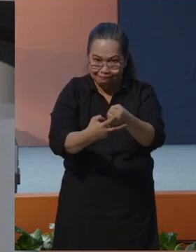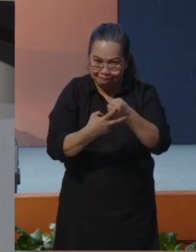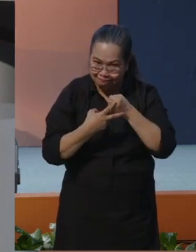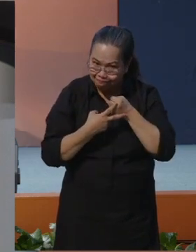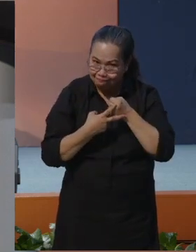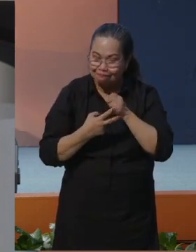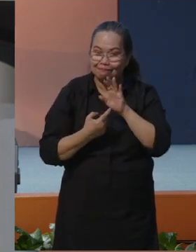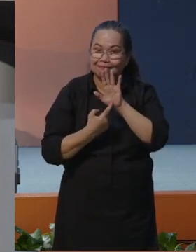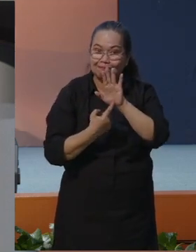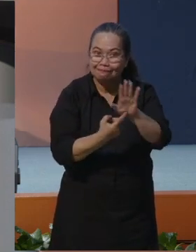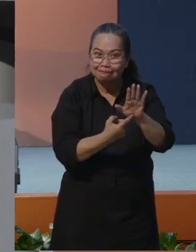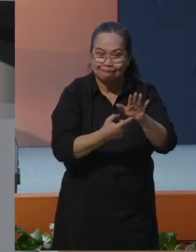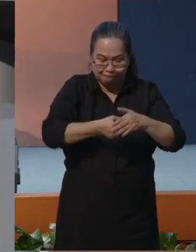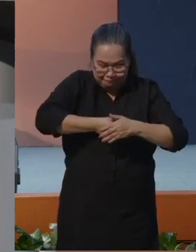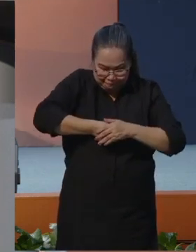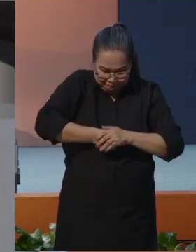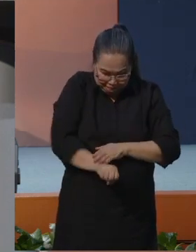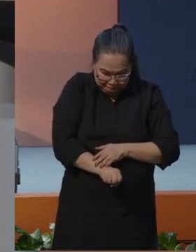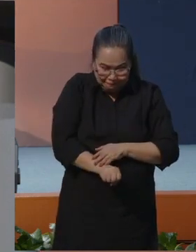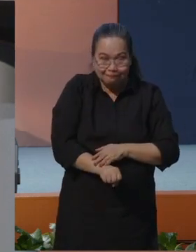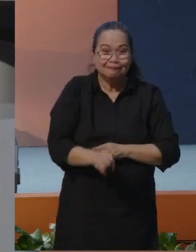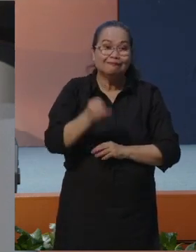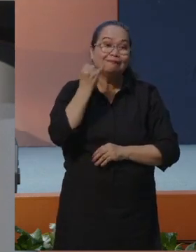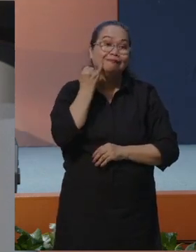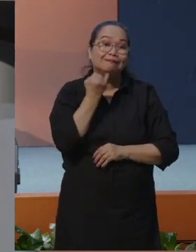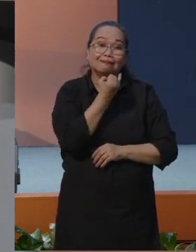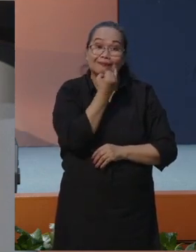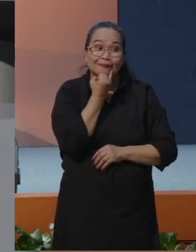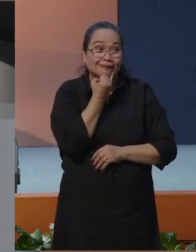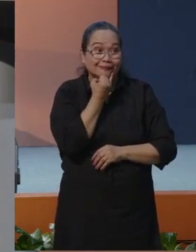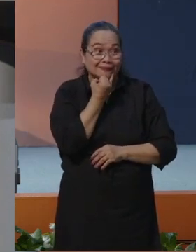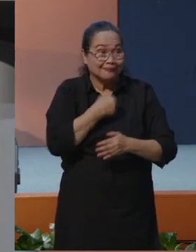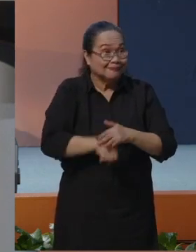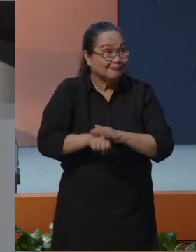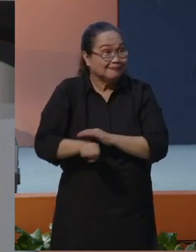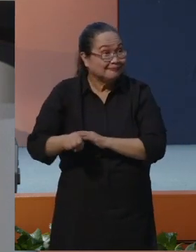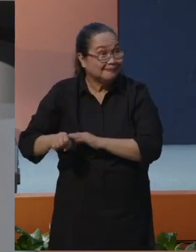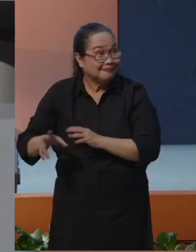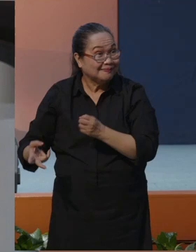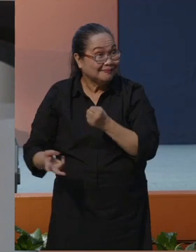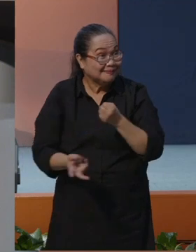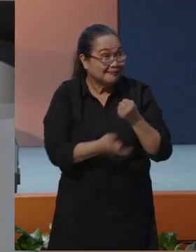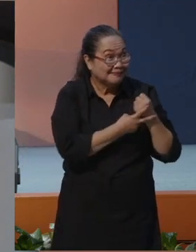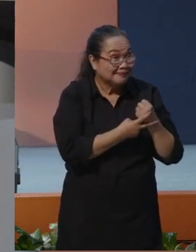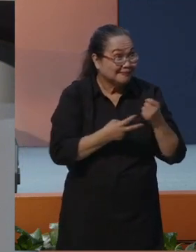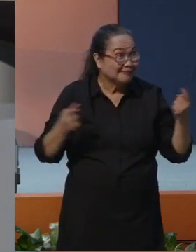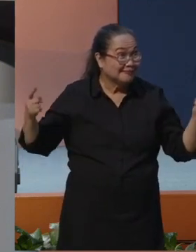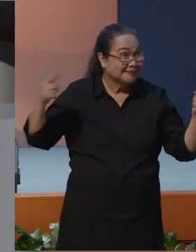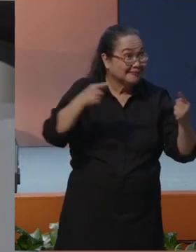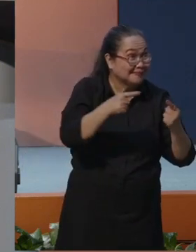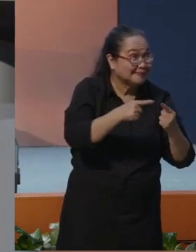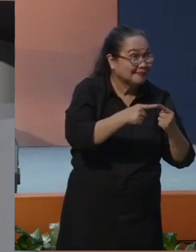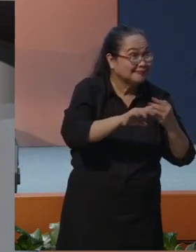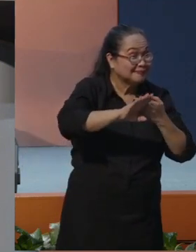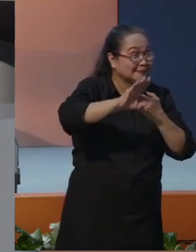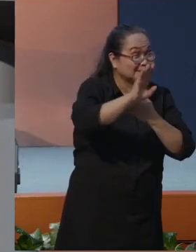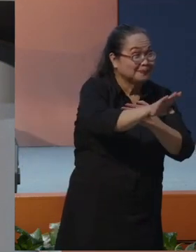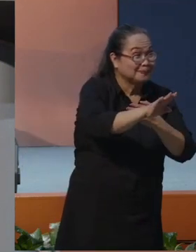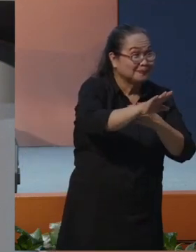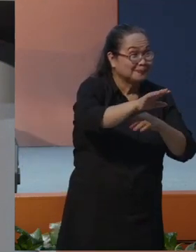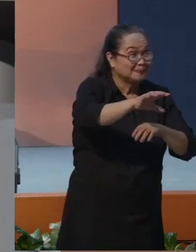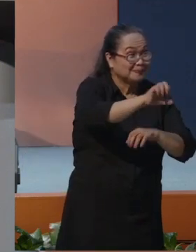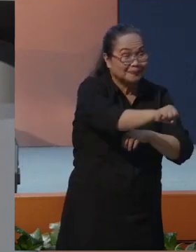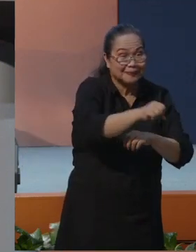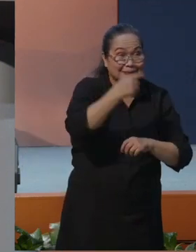niya actually ipinanganak ang Israel, preserve ang Israel hanggang sila ay makabalik. Kahit na sila